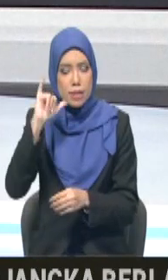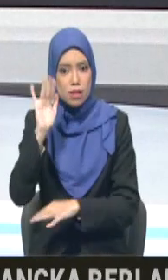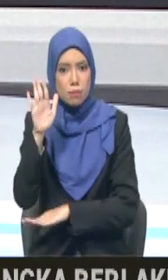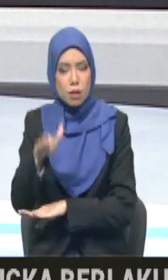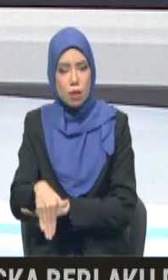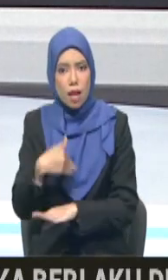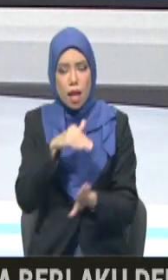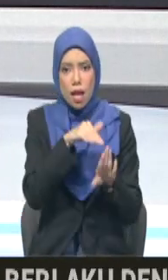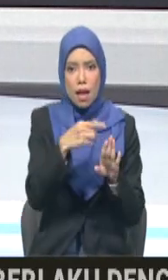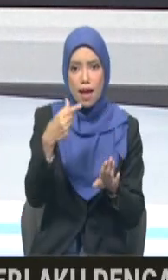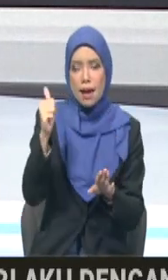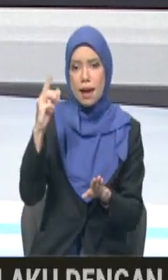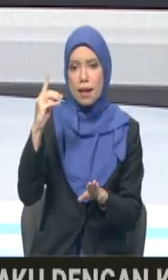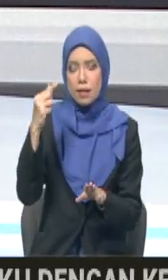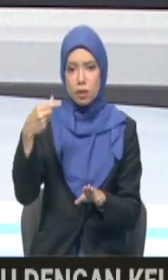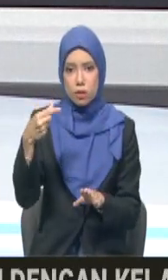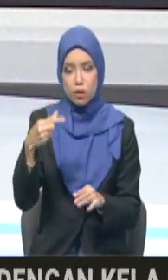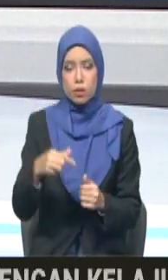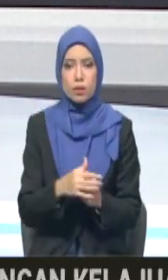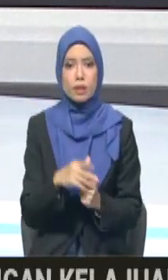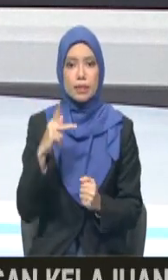dewan digadong Kementerian